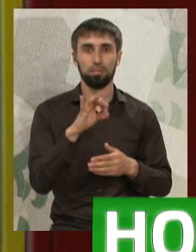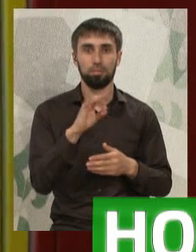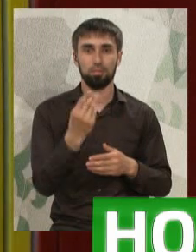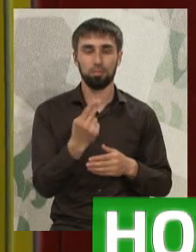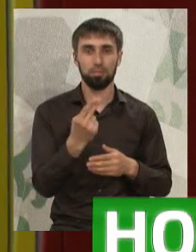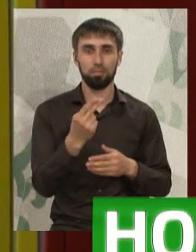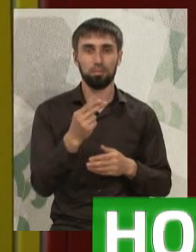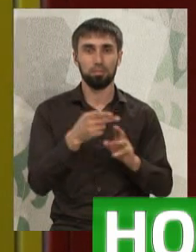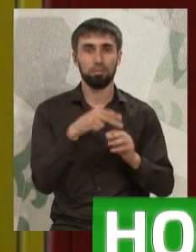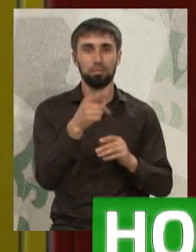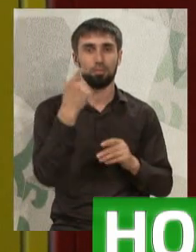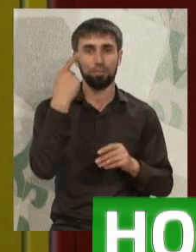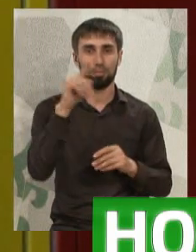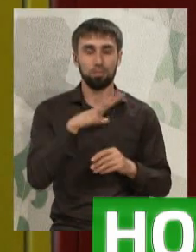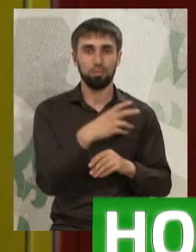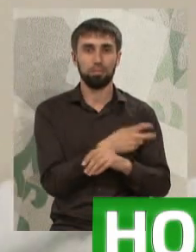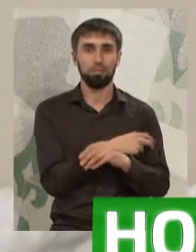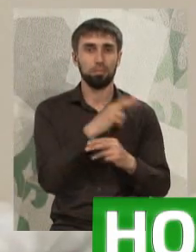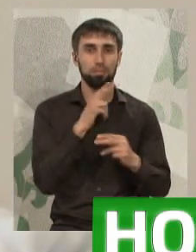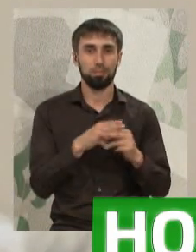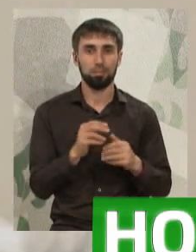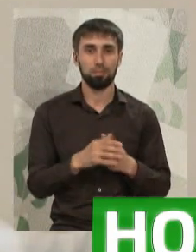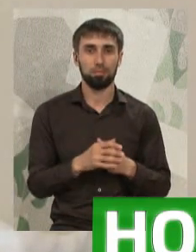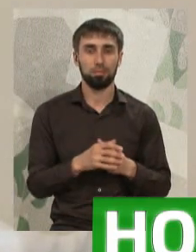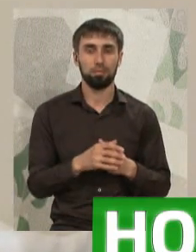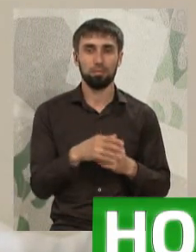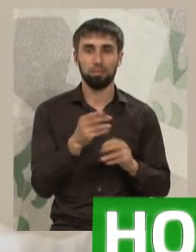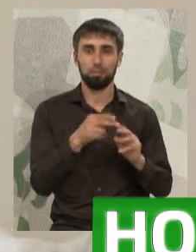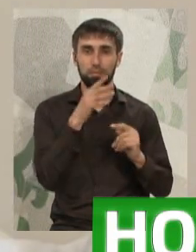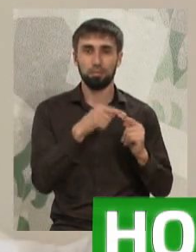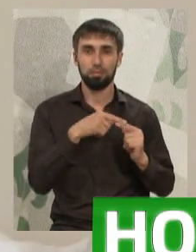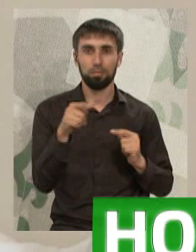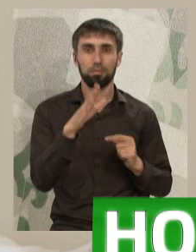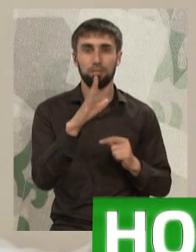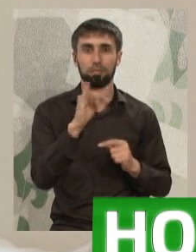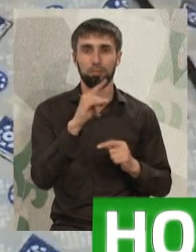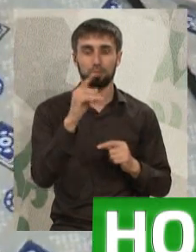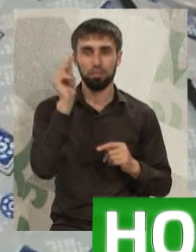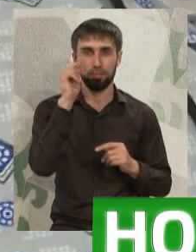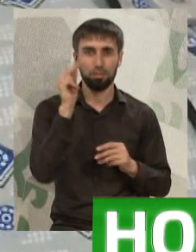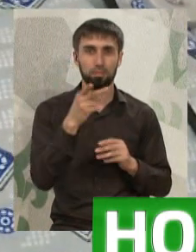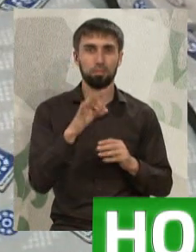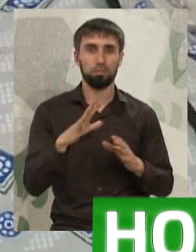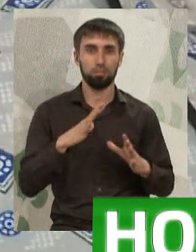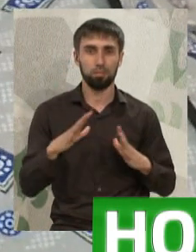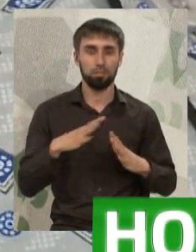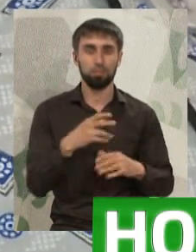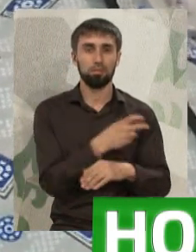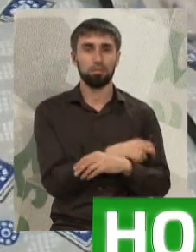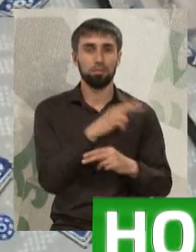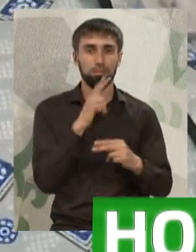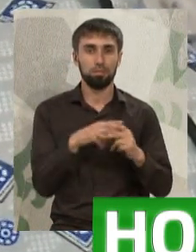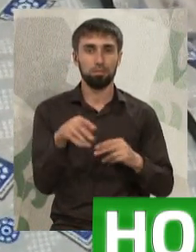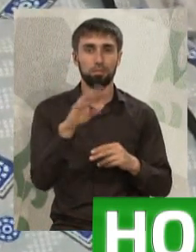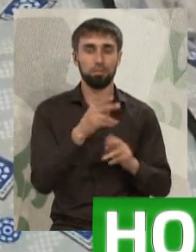была основательницей современного сестринского дела. С тех пор медицинских вузов начали открывать факультет по подготовке медицинских сестер.